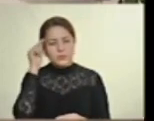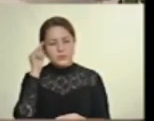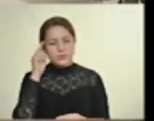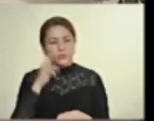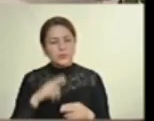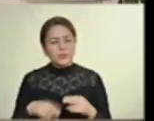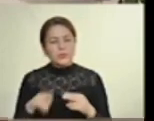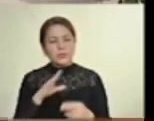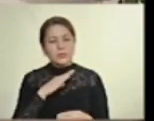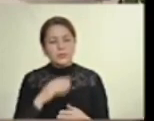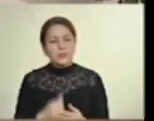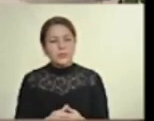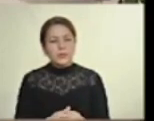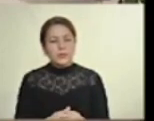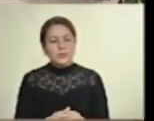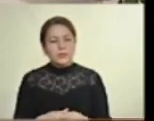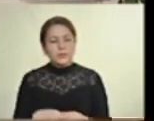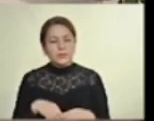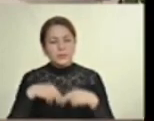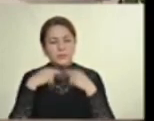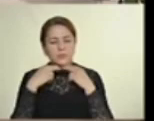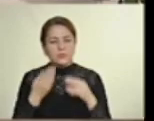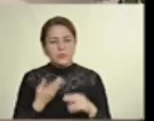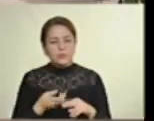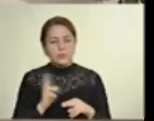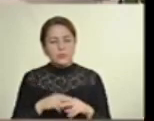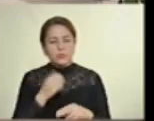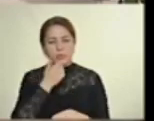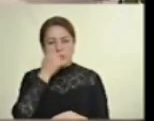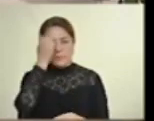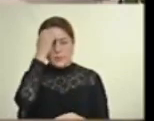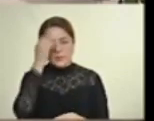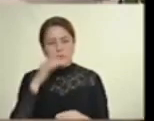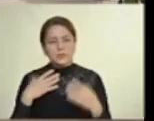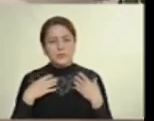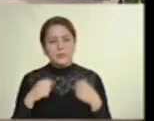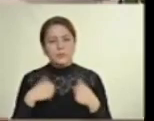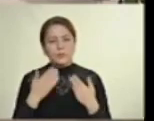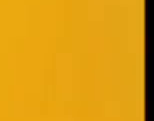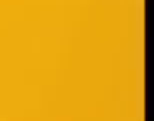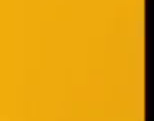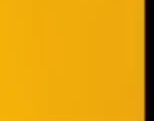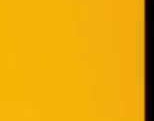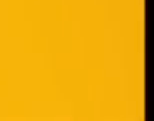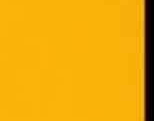darsimiz o'z nihoyasiga yetdi. E'tiboringiz uchun rahmat. Salomat bo'ling.